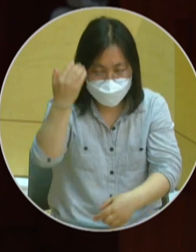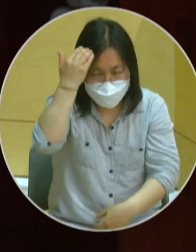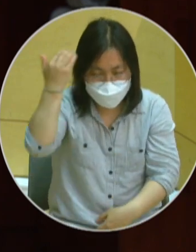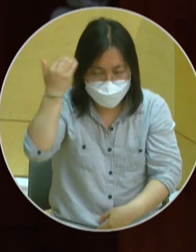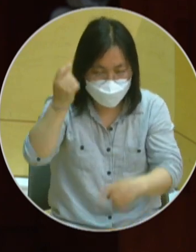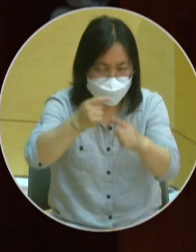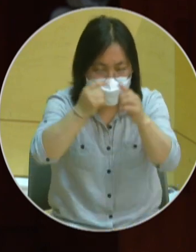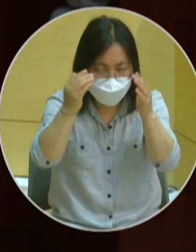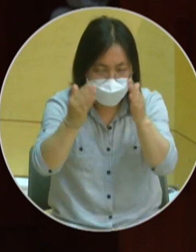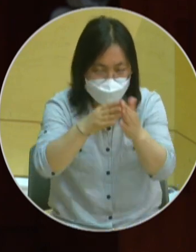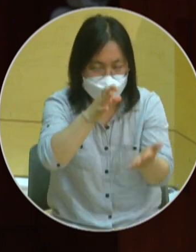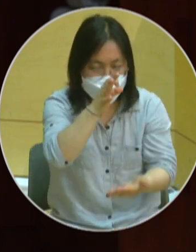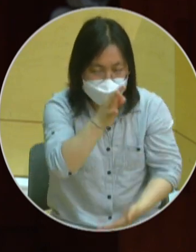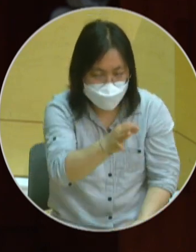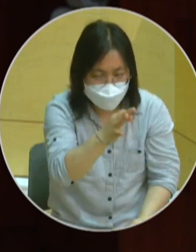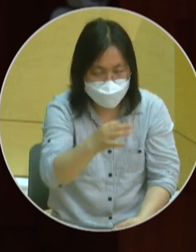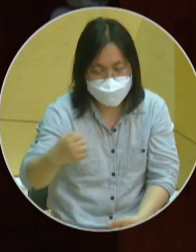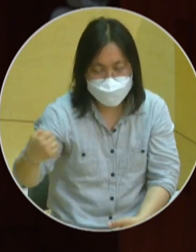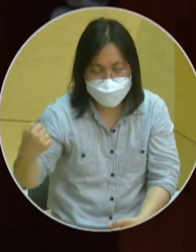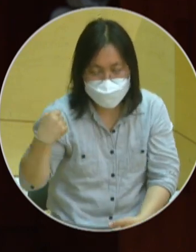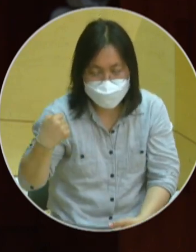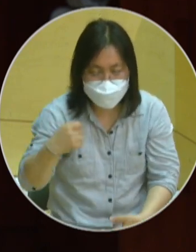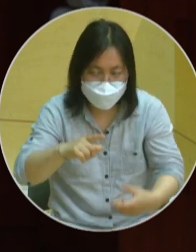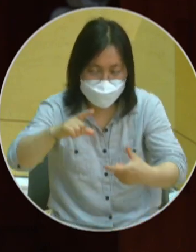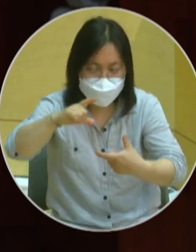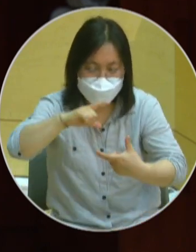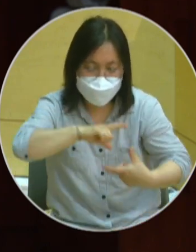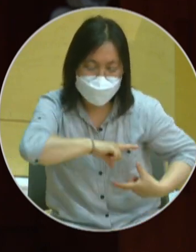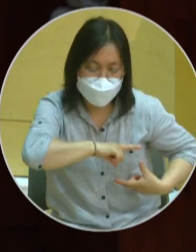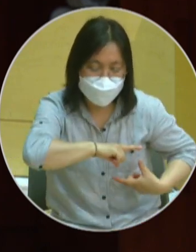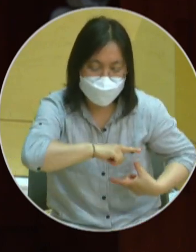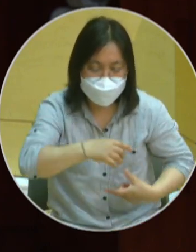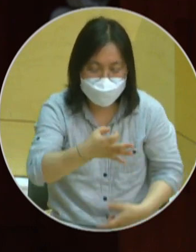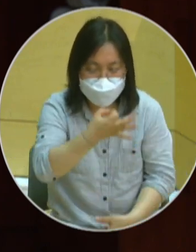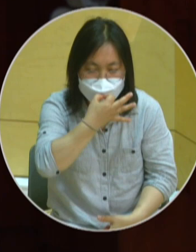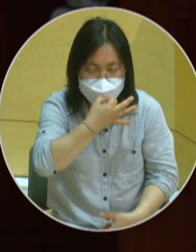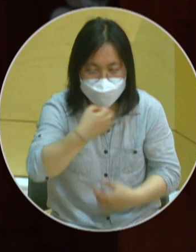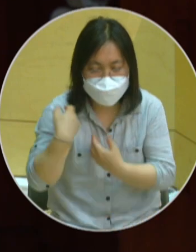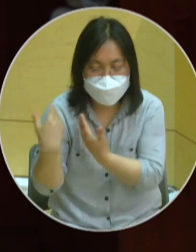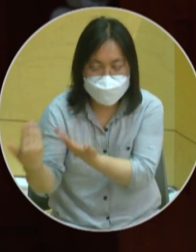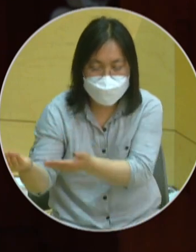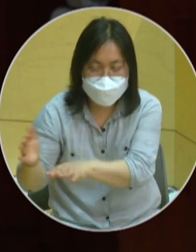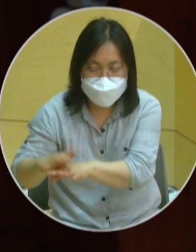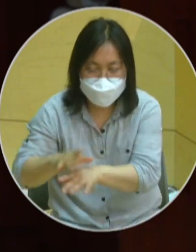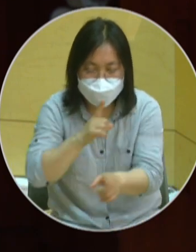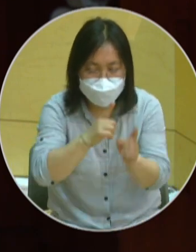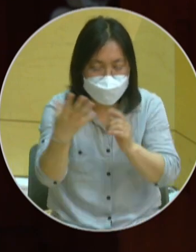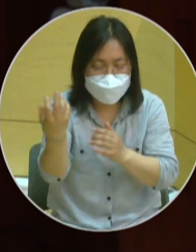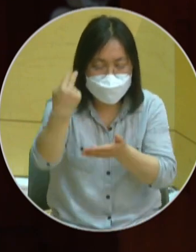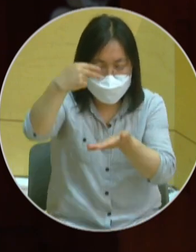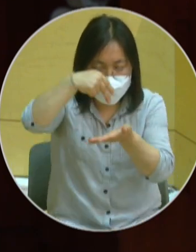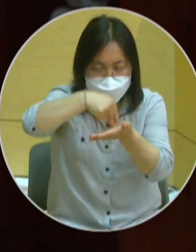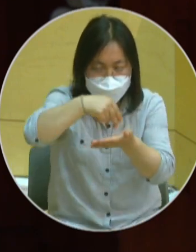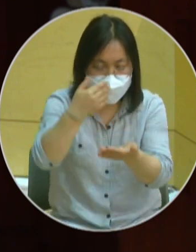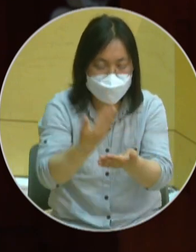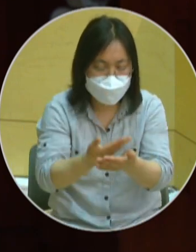한국교회가 물질과 권력, 명예에 대한 욕심을 내려놓고 말씀으로 세워지게